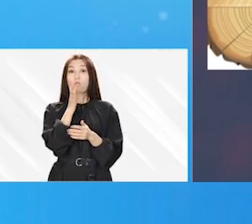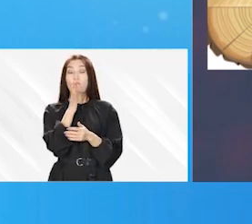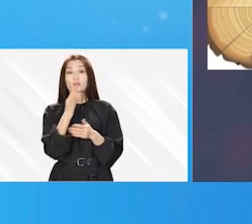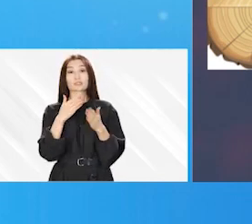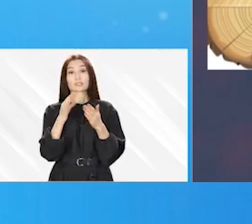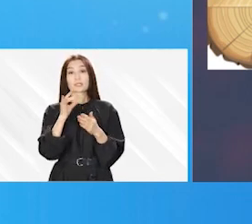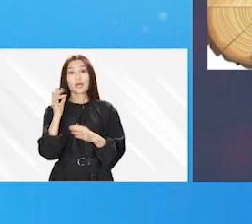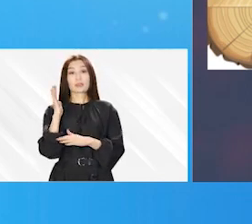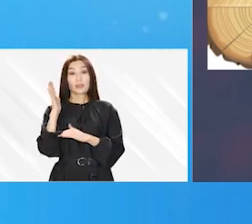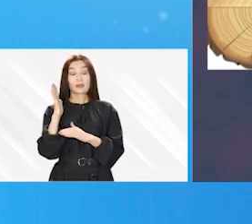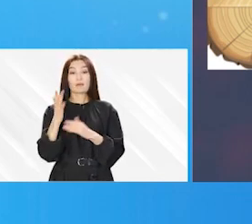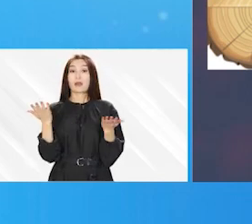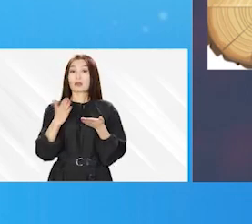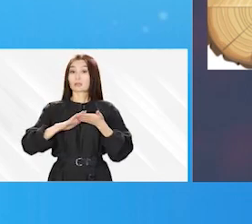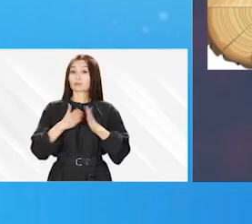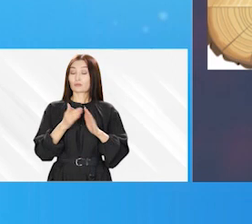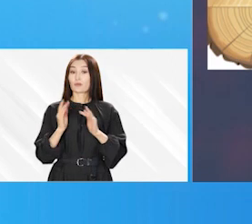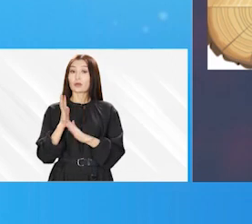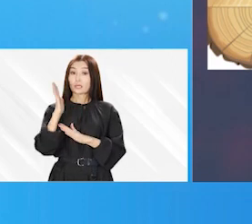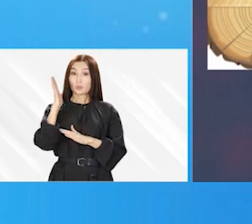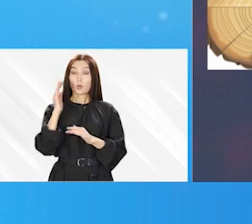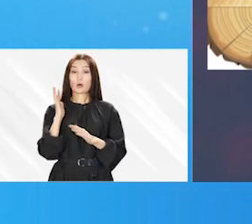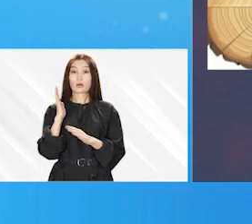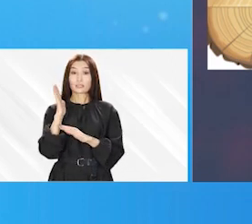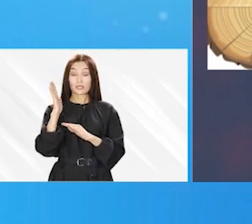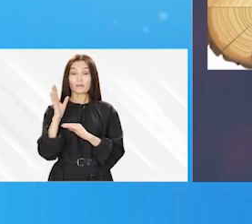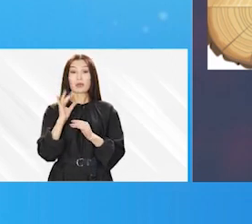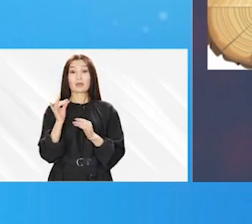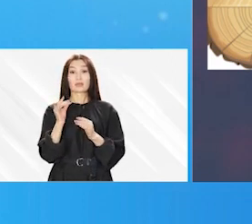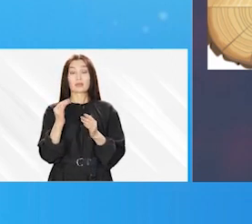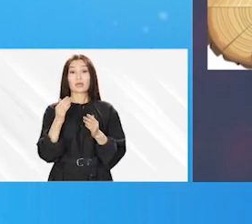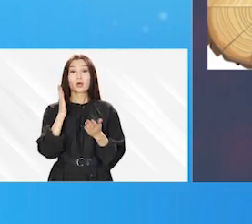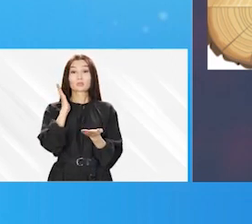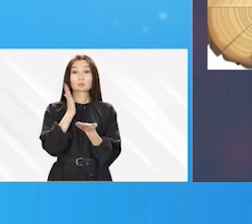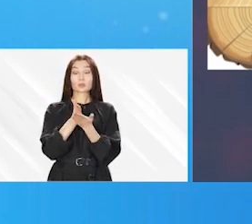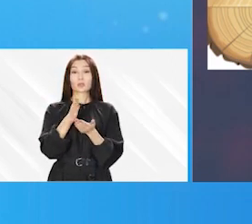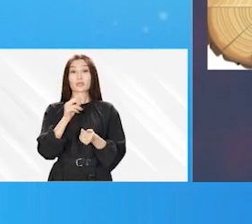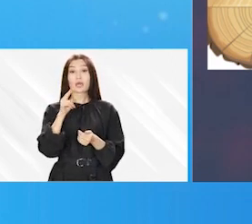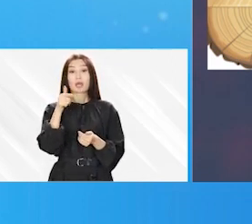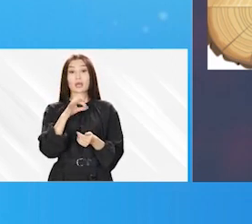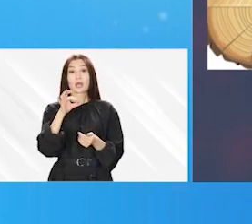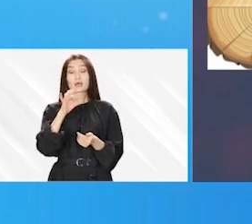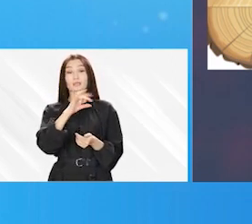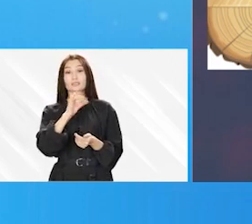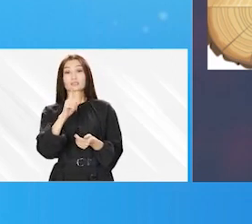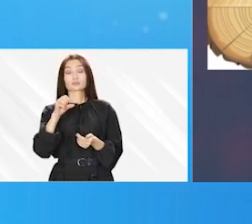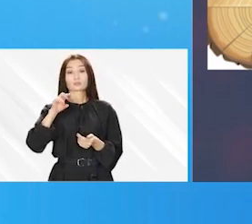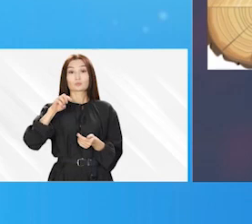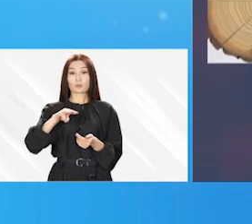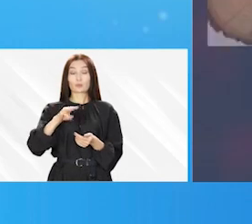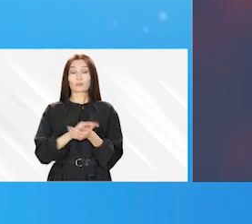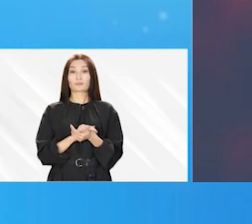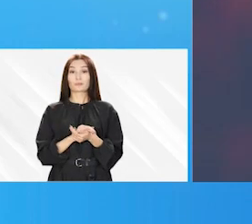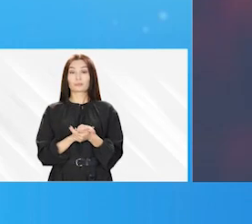или дерево в каких условиях росло дерево а также стороны горизонта каждый побег развивается из